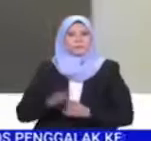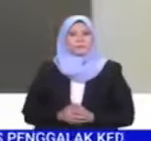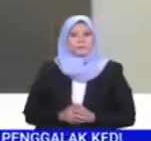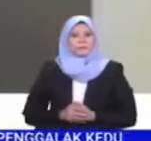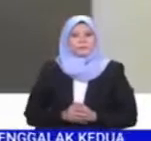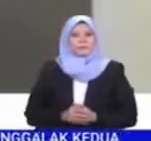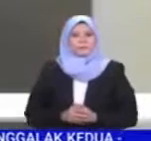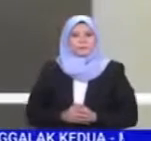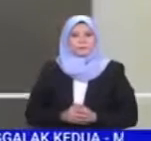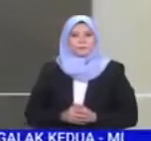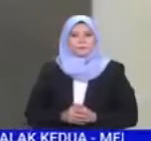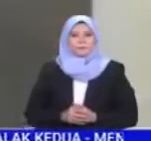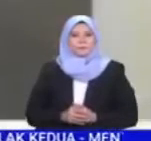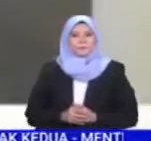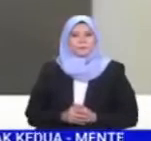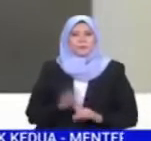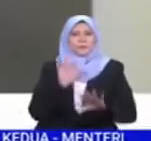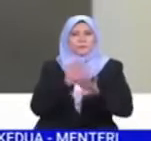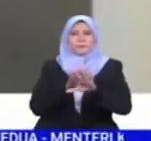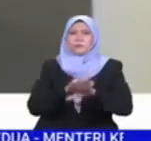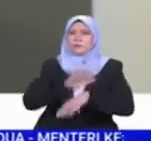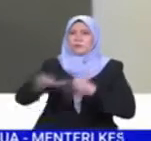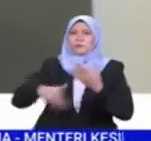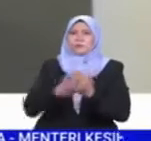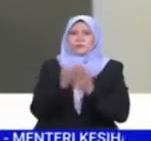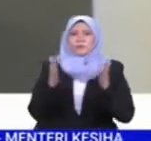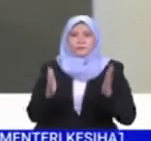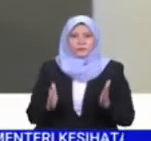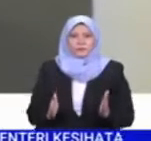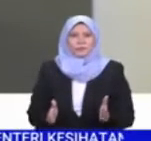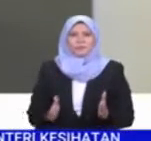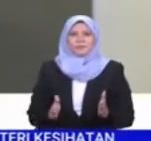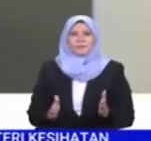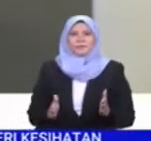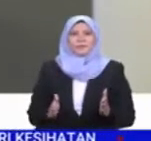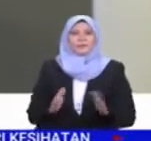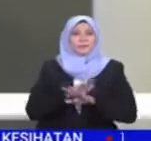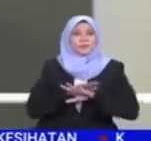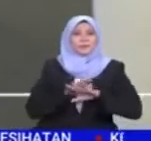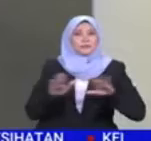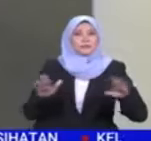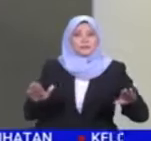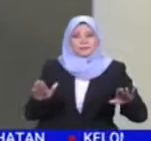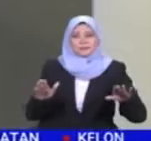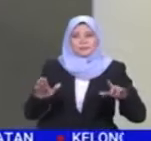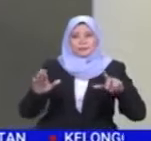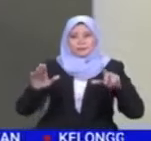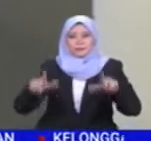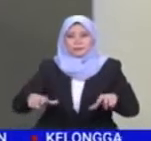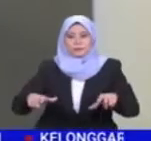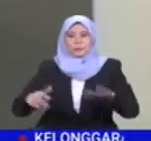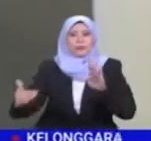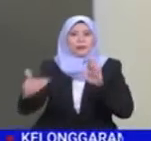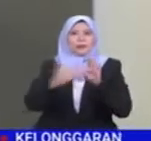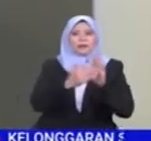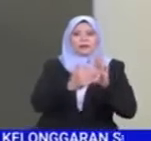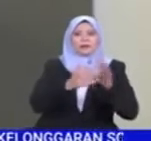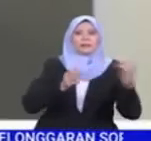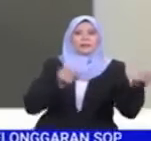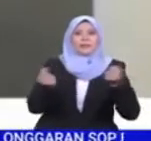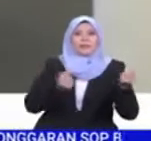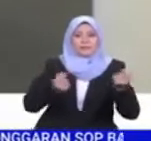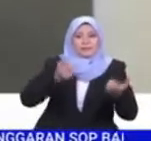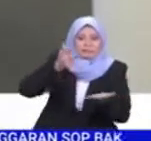Jadi kita menyeru supaya orang ramai tidak meletakkan sebarang halangan, khususnya kereta